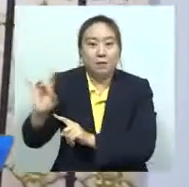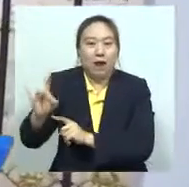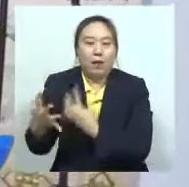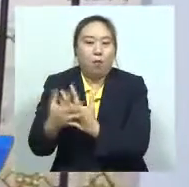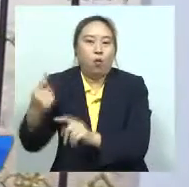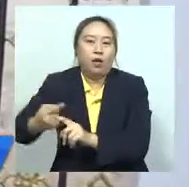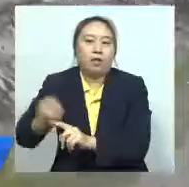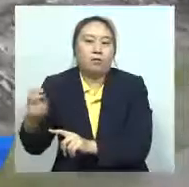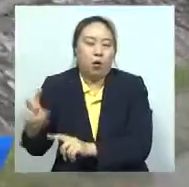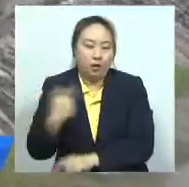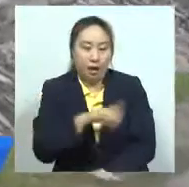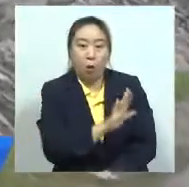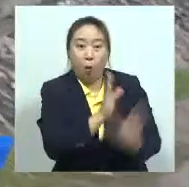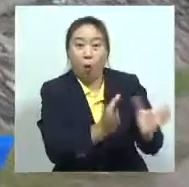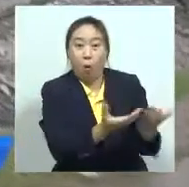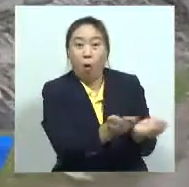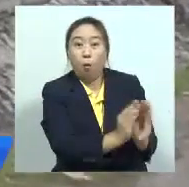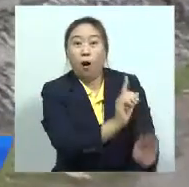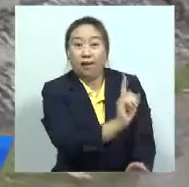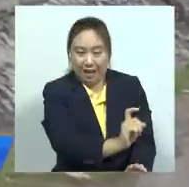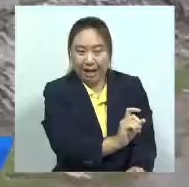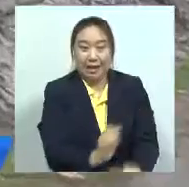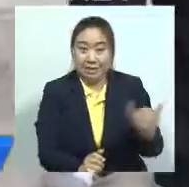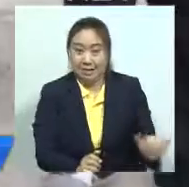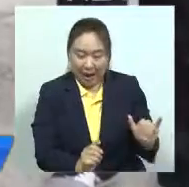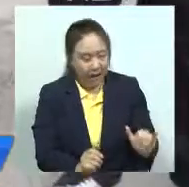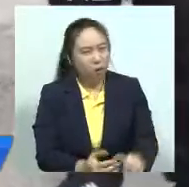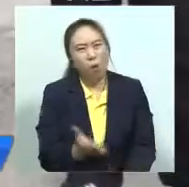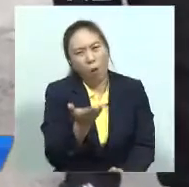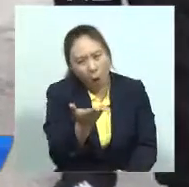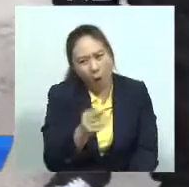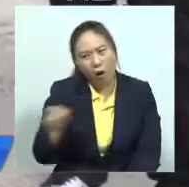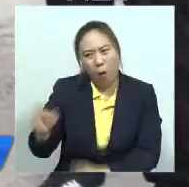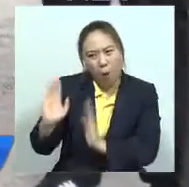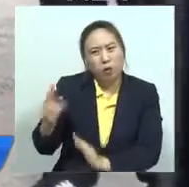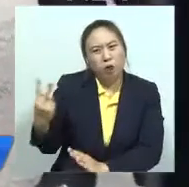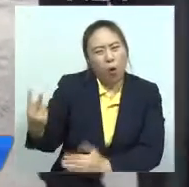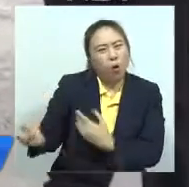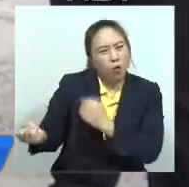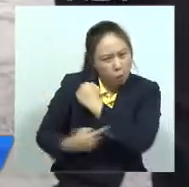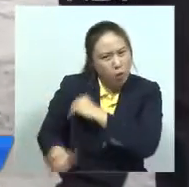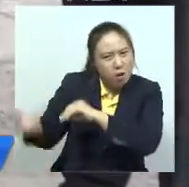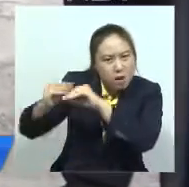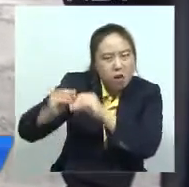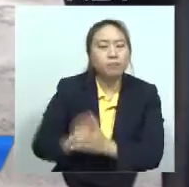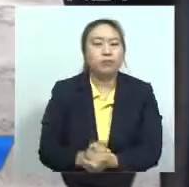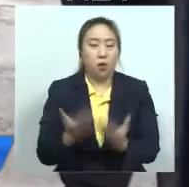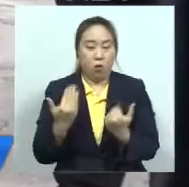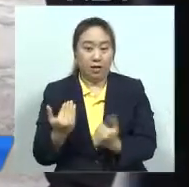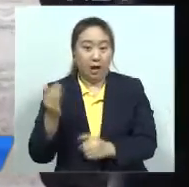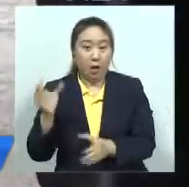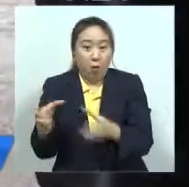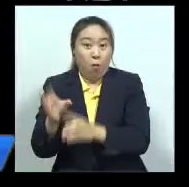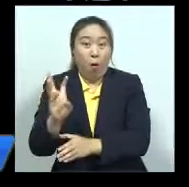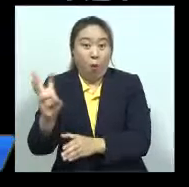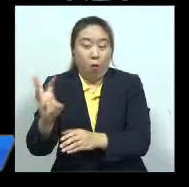ติผู้เสียชีวิตได้ยื่นอุทธรณ์ให้เพิ่มโทษทั้ง2คนส่วนบังฟัตและพวก6คนที่ขณะนี้อยู่ในเรือนจำกลางน